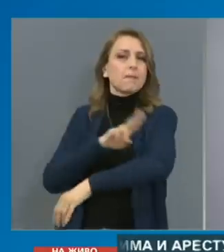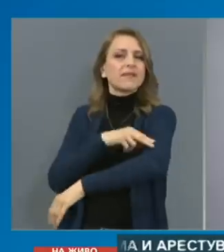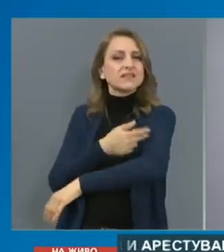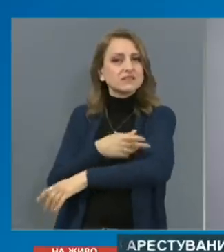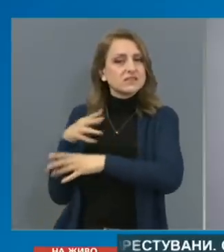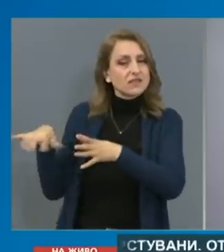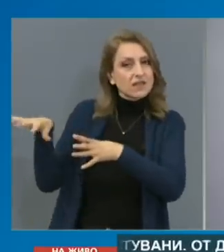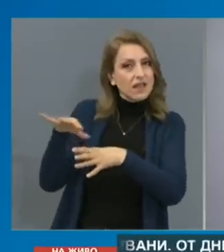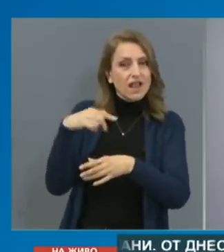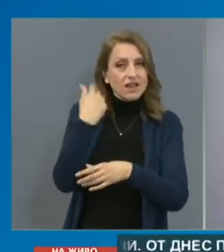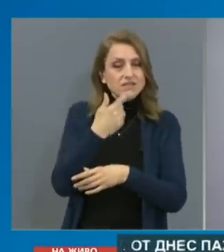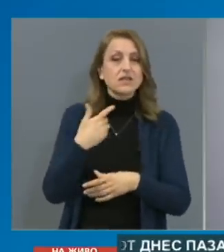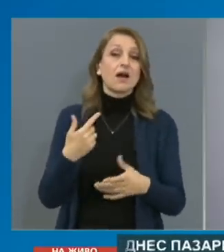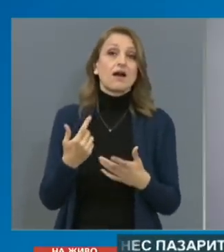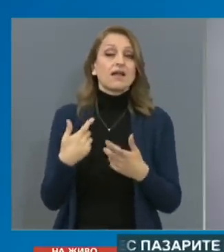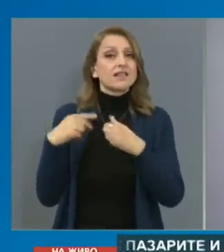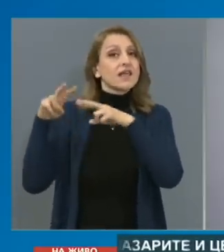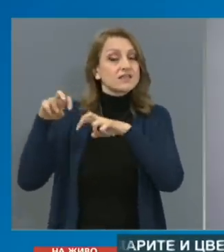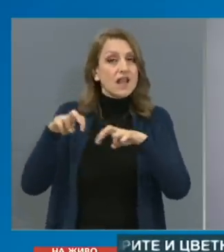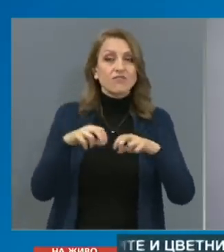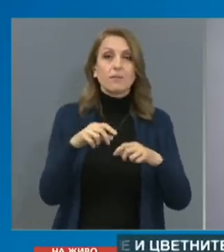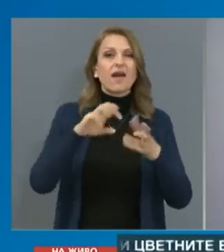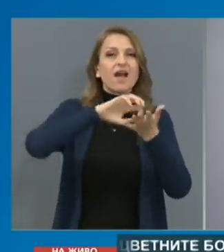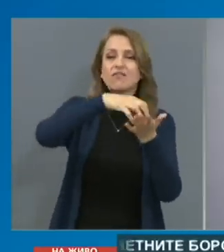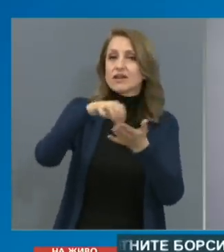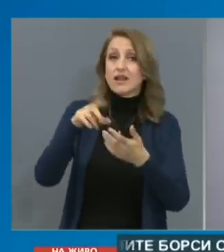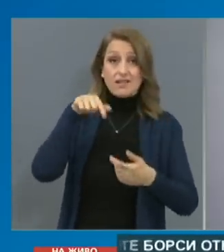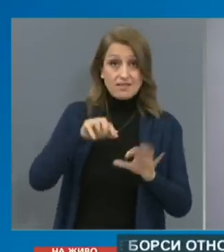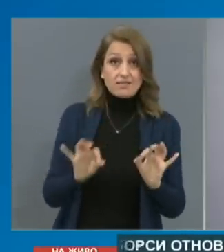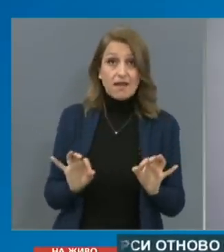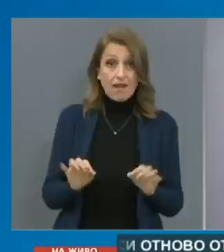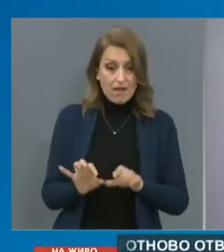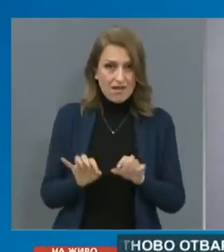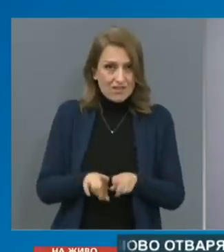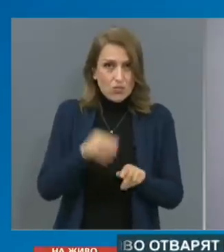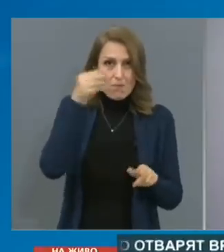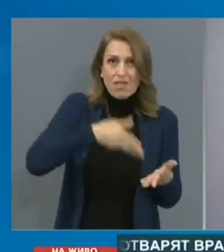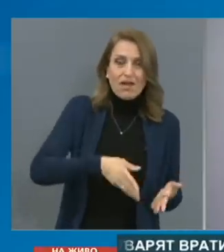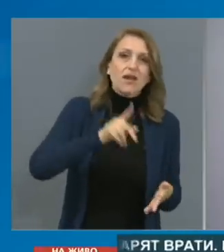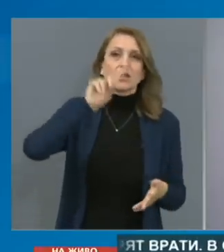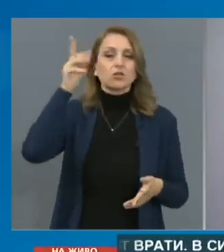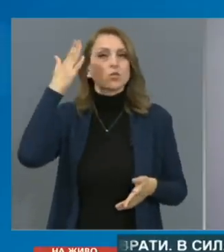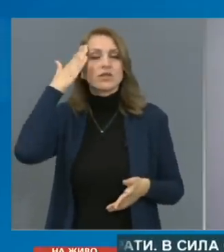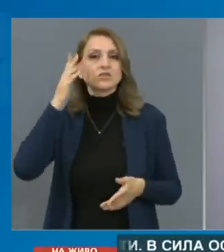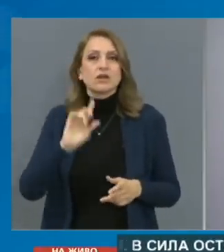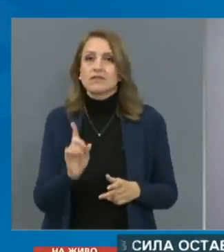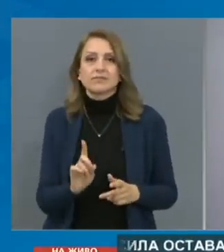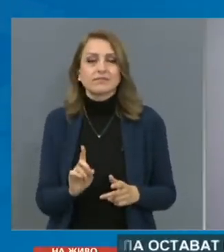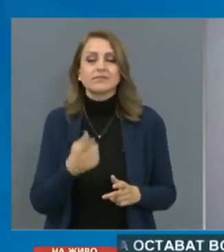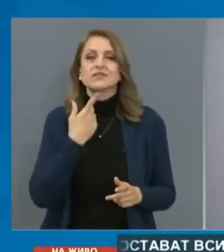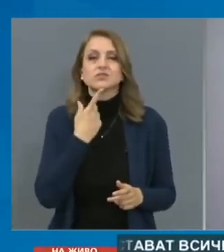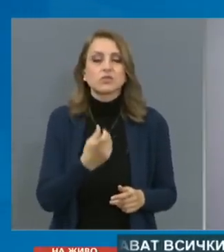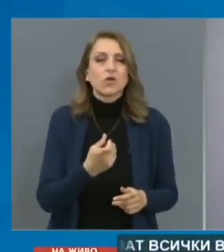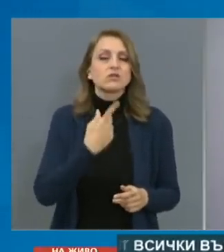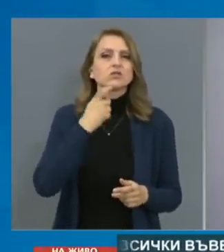лица, знаете и в квартали, такова нещо не се наблюдава. Защото отдавна е